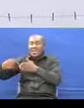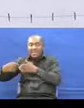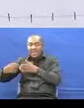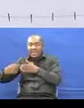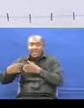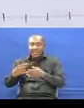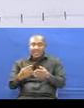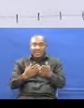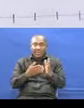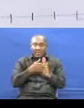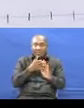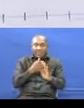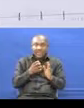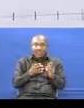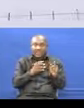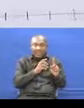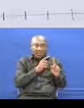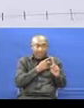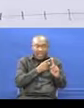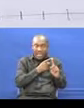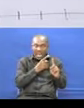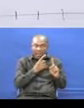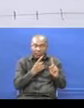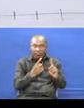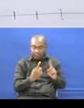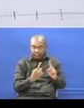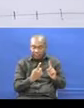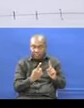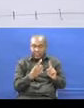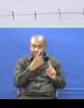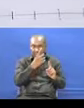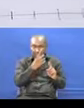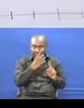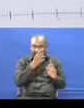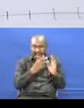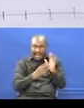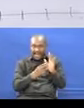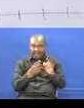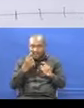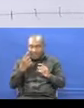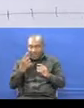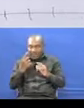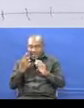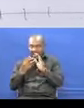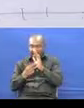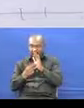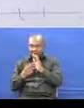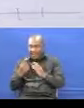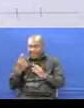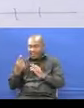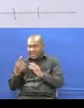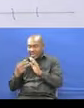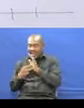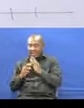Kila alama kutoka hapa mpaka hapa ni 1 ya 8. Kutoka hapa mpaka hapa ni 1 ya 8. Hapa mpaka hapa ni 1 ya 8.